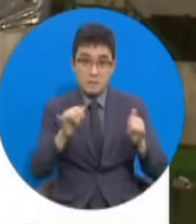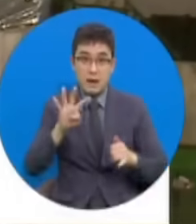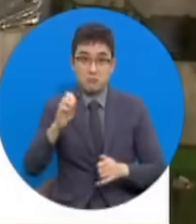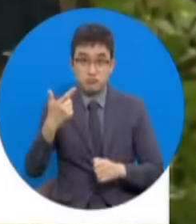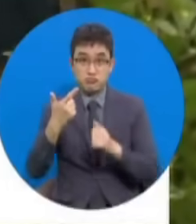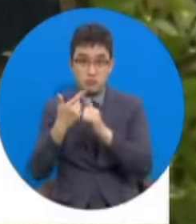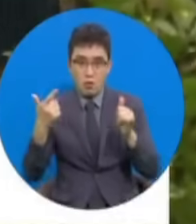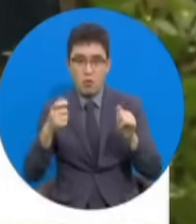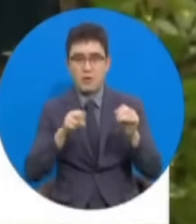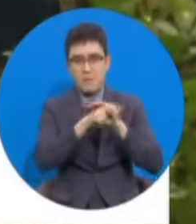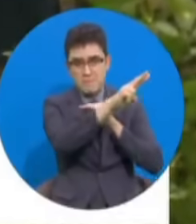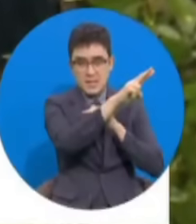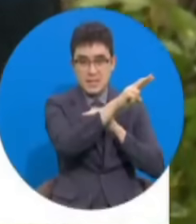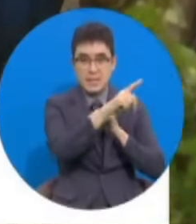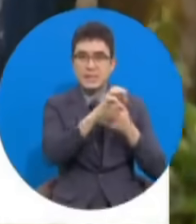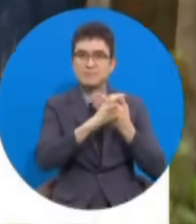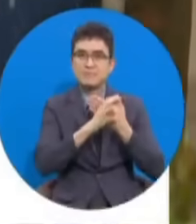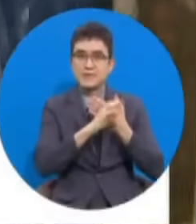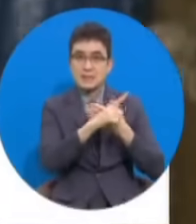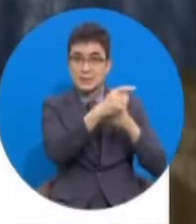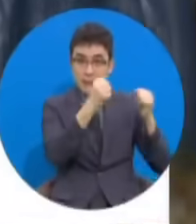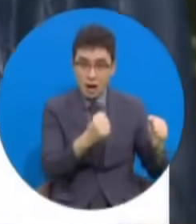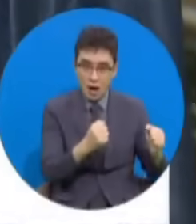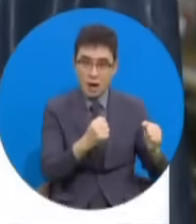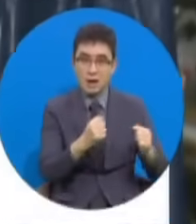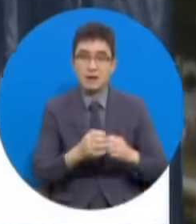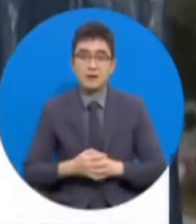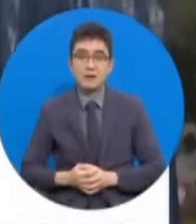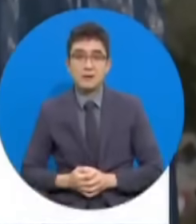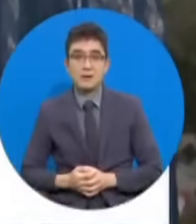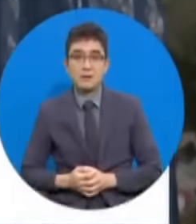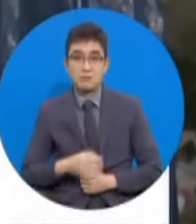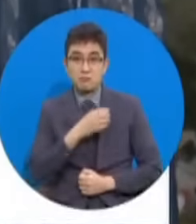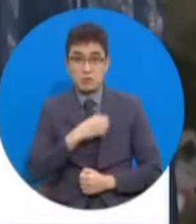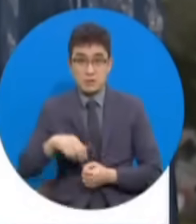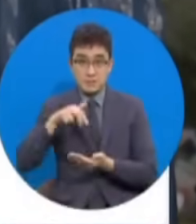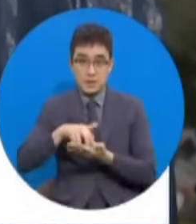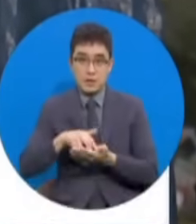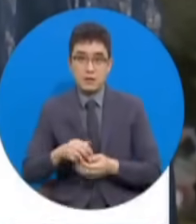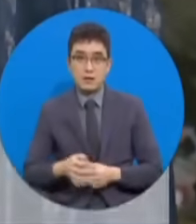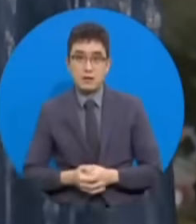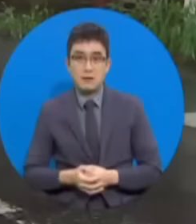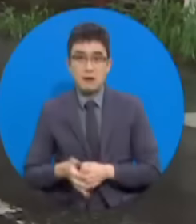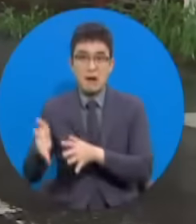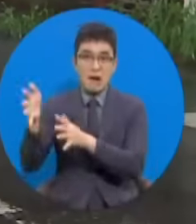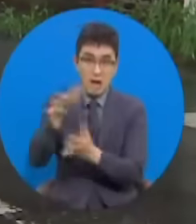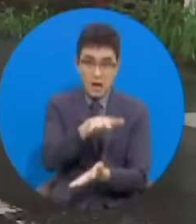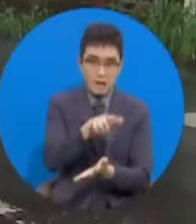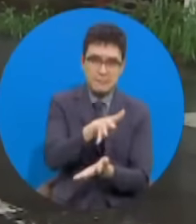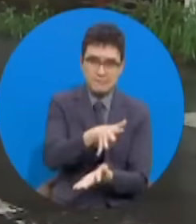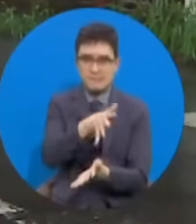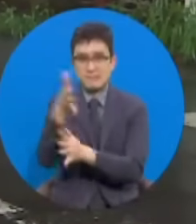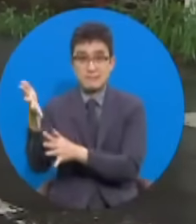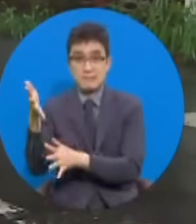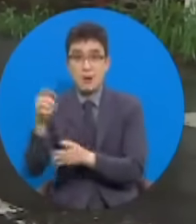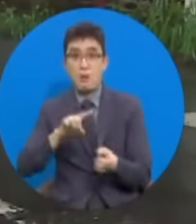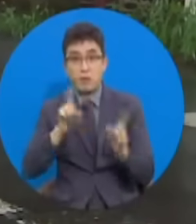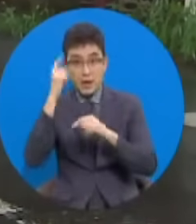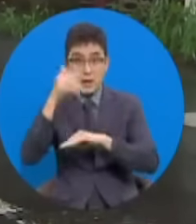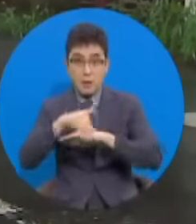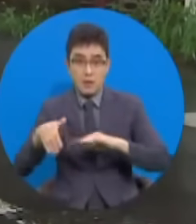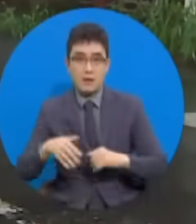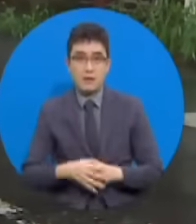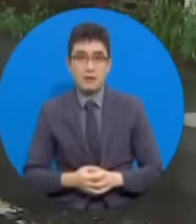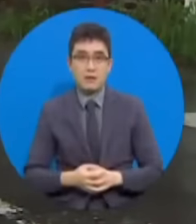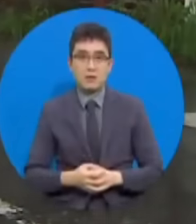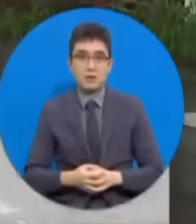주민들은 임시대피소에서 머물고 있습니다. 구청 측은 내일까지 무너진 축대를 복구한다는 계획입니다. 정전